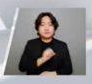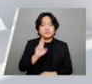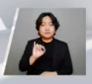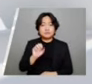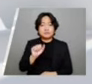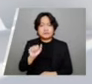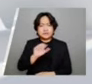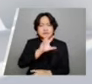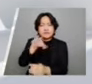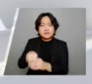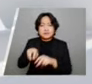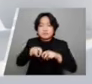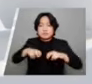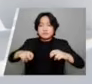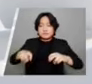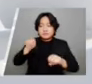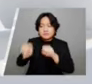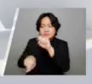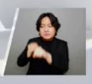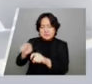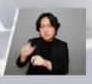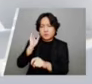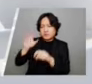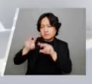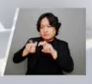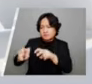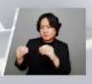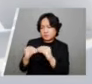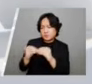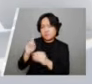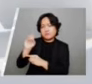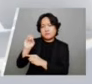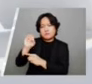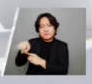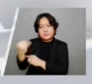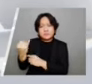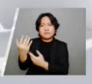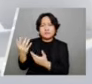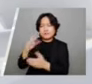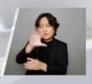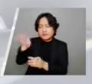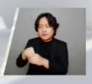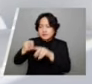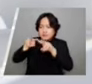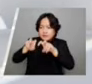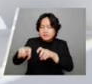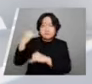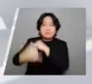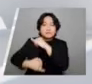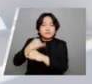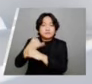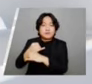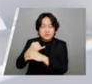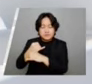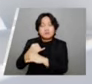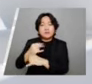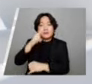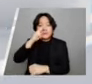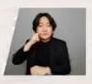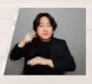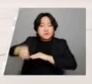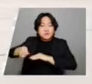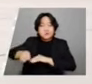kahapon, umaasang pag-aaralan ng Department of Justice at ng mga investigador ng International Criminal Court ang mga sinabi ng dating